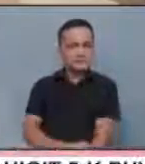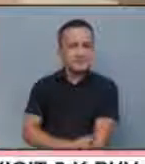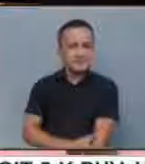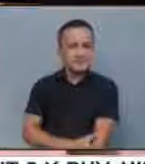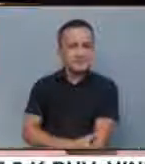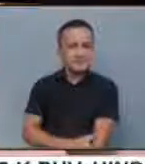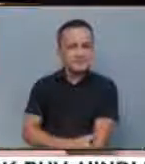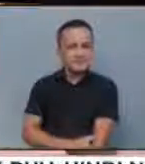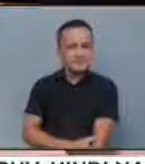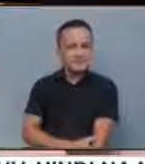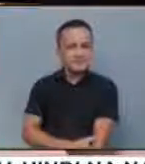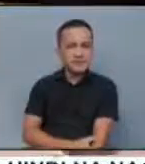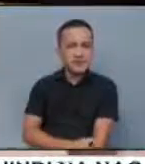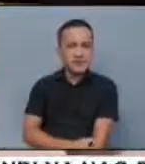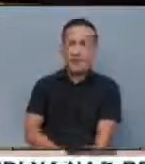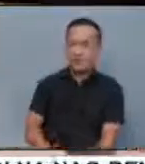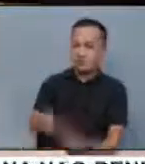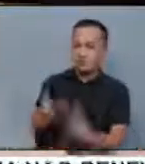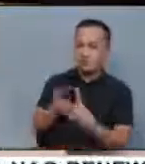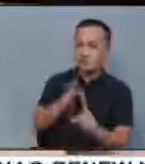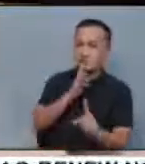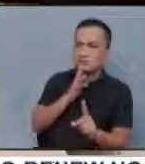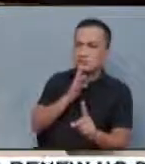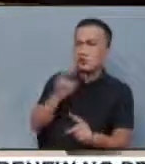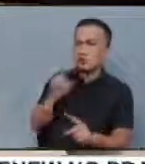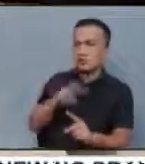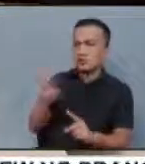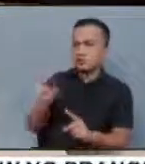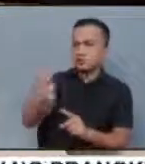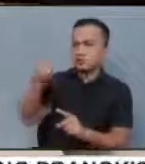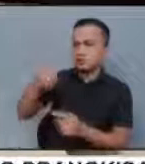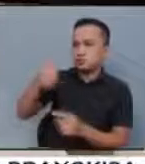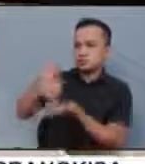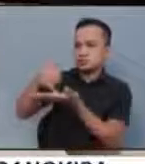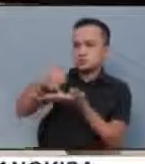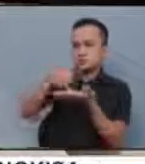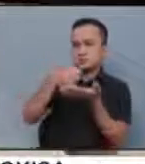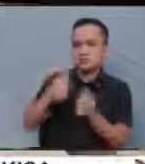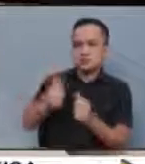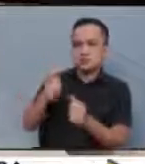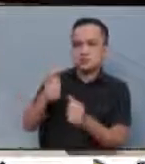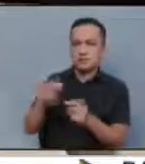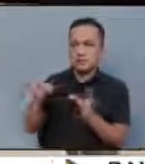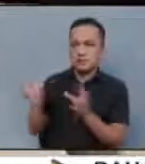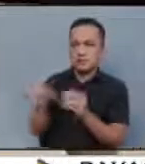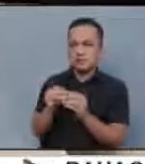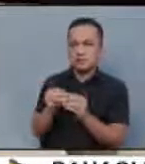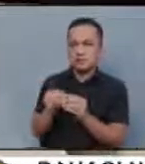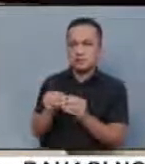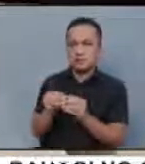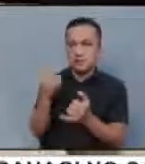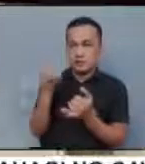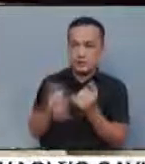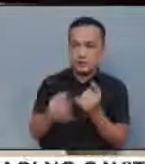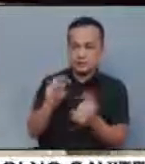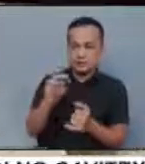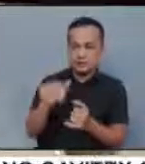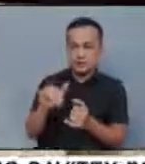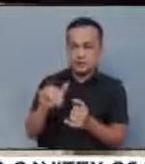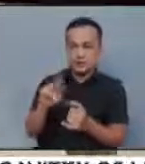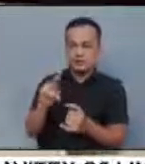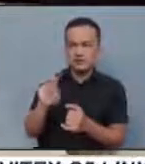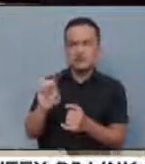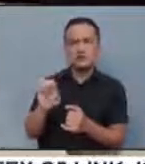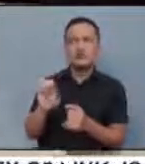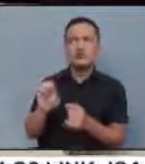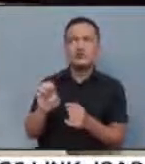Bata 22 na po lahat. Wow! Nung last po ngayon, May, nung June po, nakakuha po kami ng